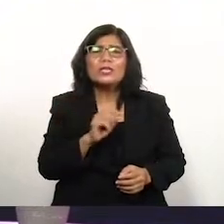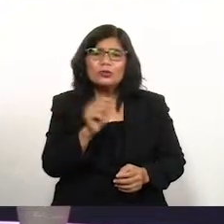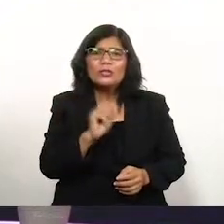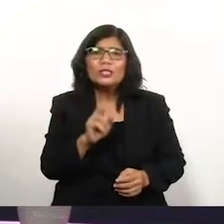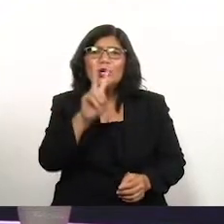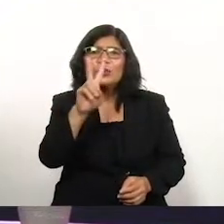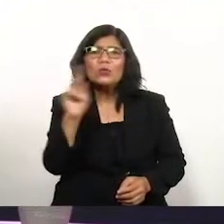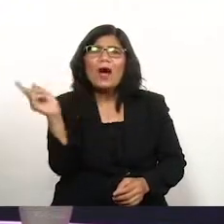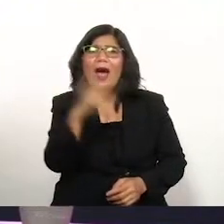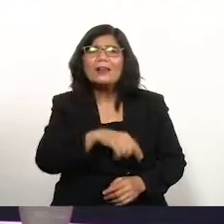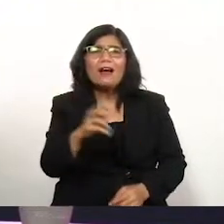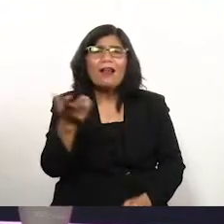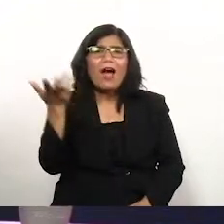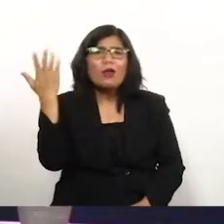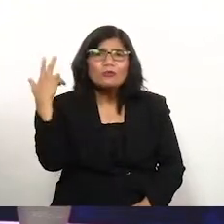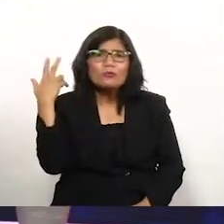hari yang lalu